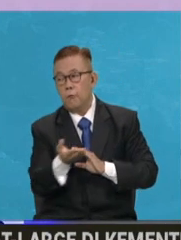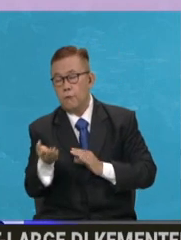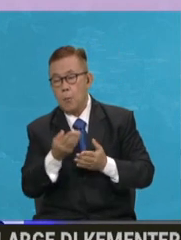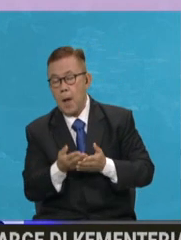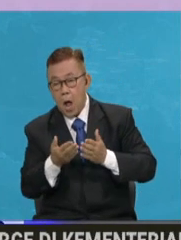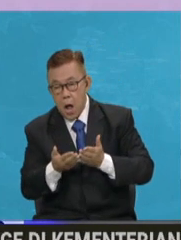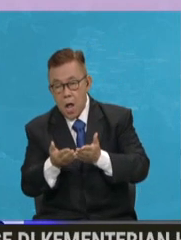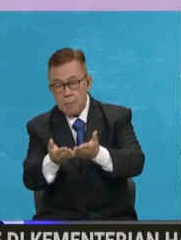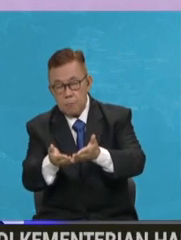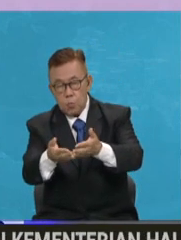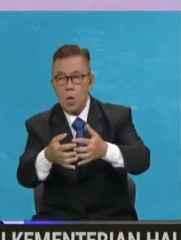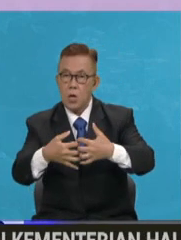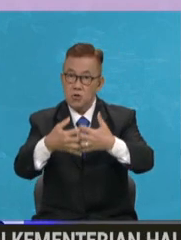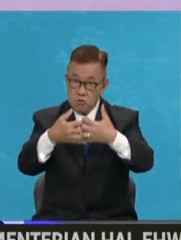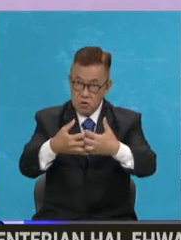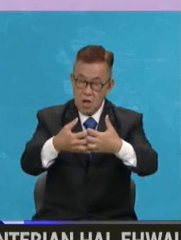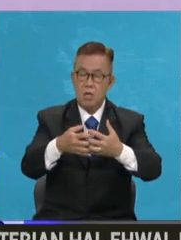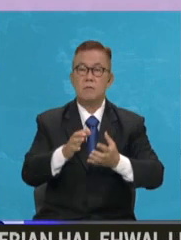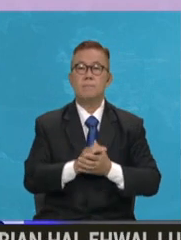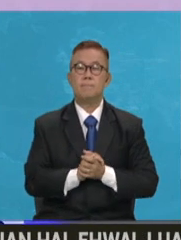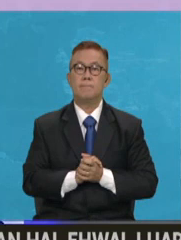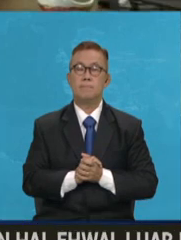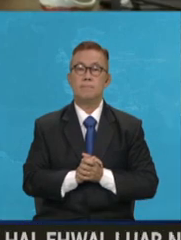perahu enjen dan trailer